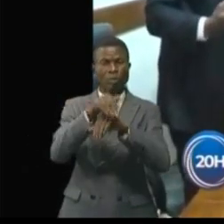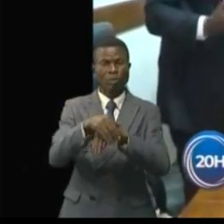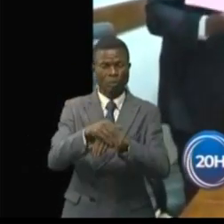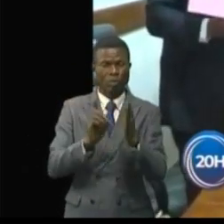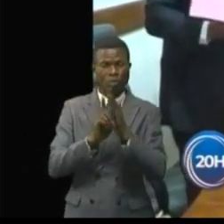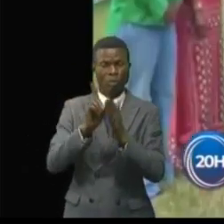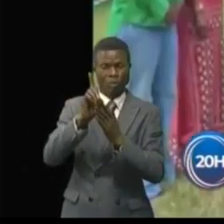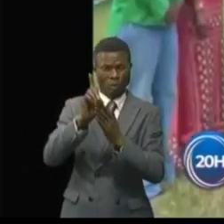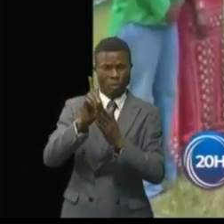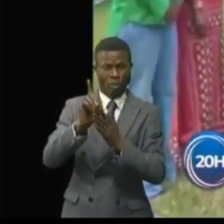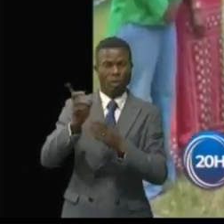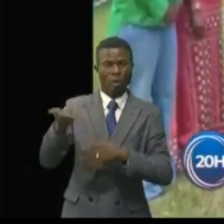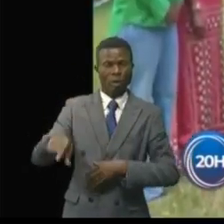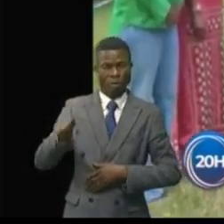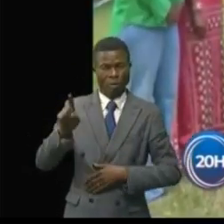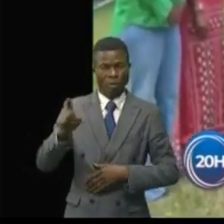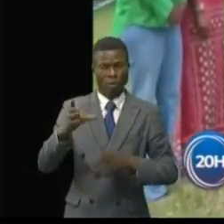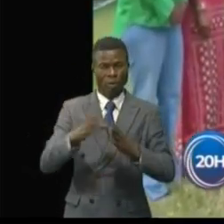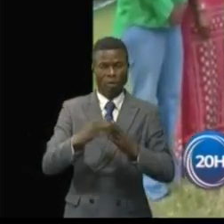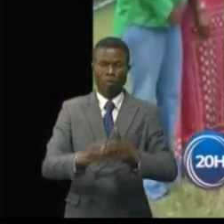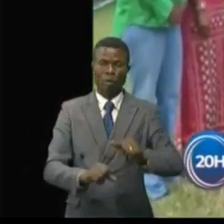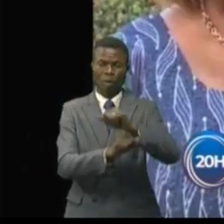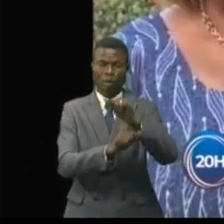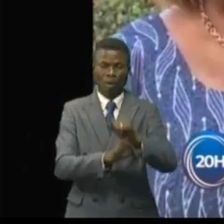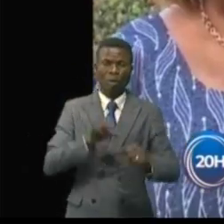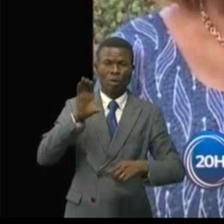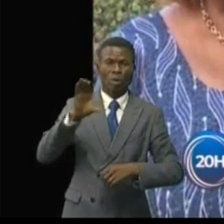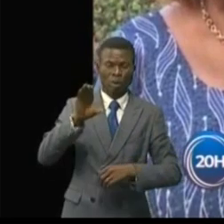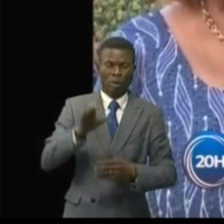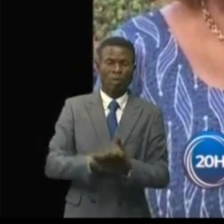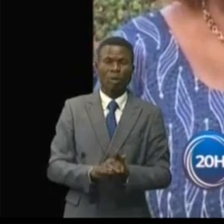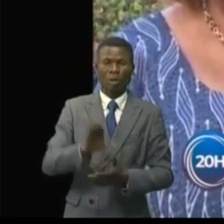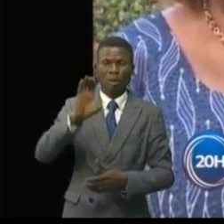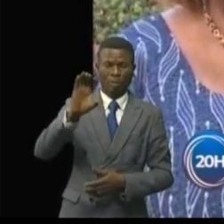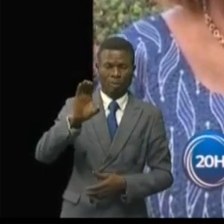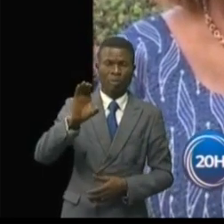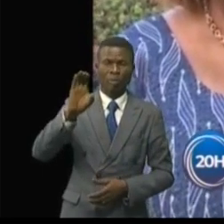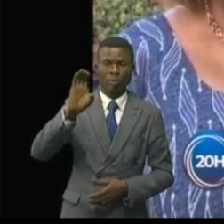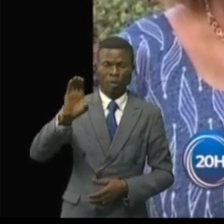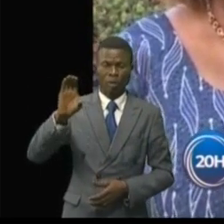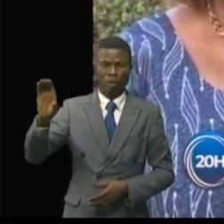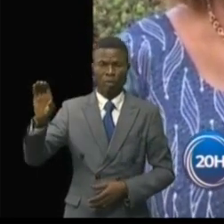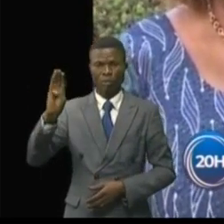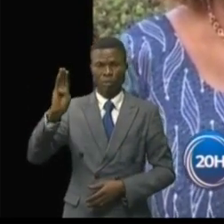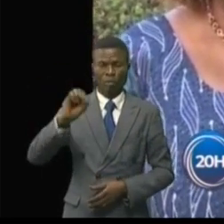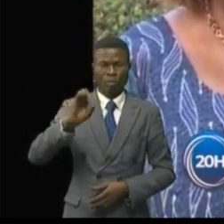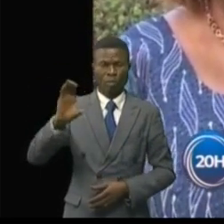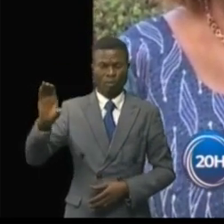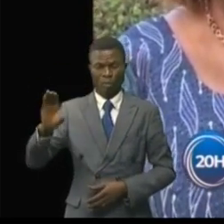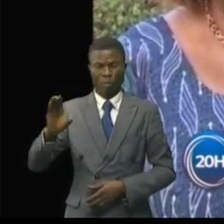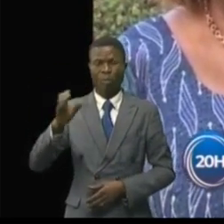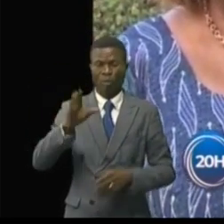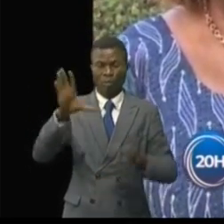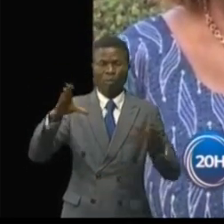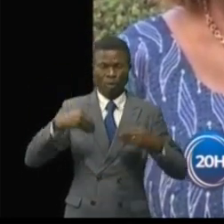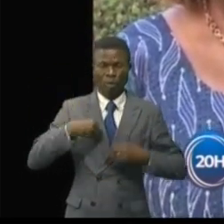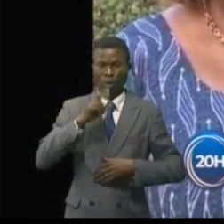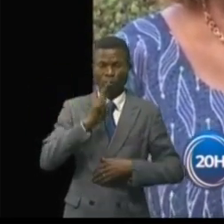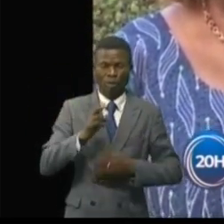le développement de leur province avec l'aide du BCECO. Et nous sommes rassurés qu'avec le